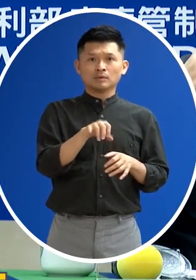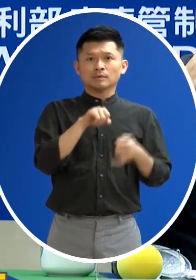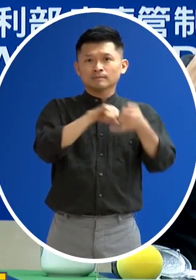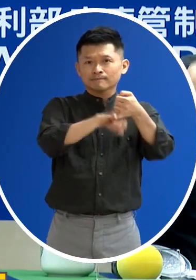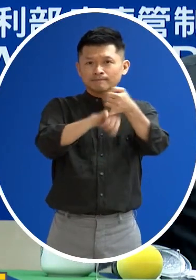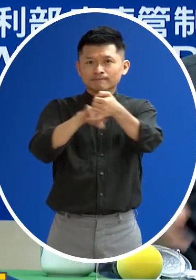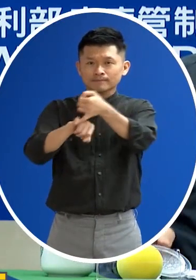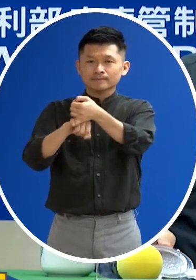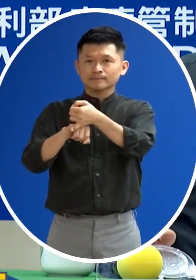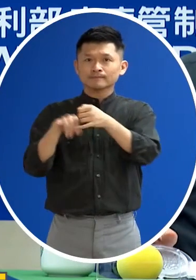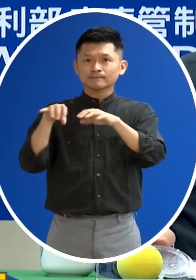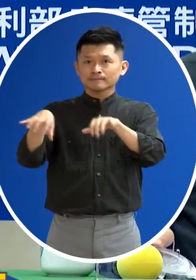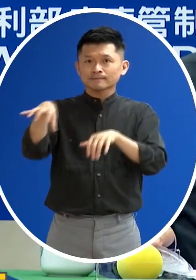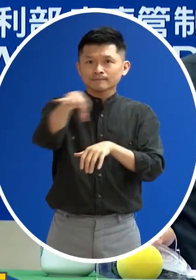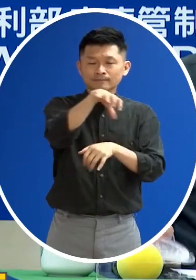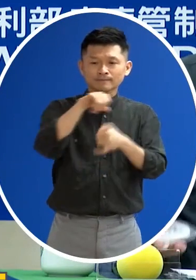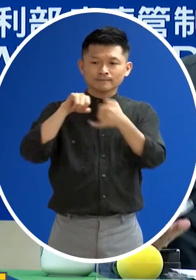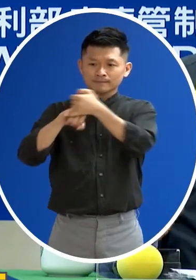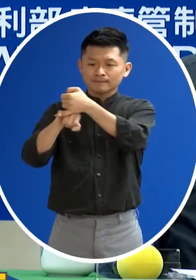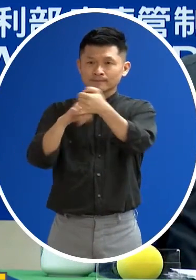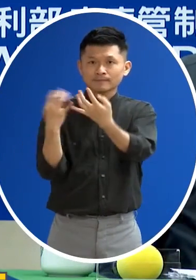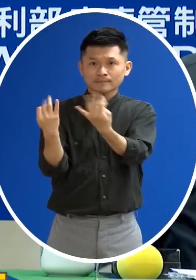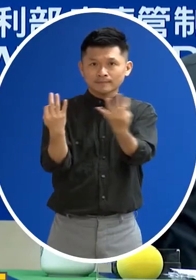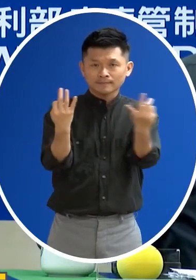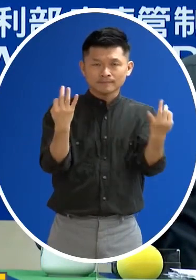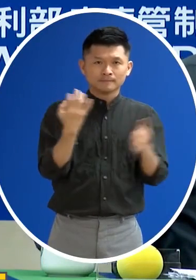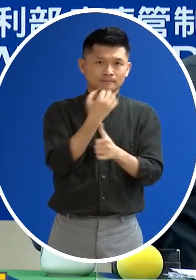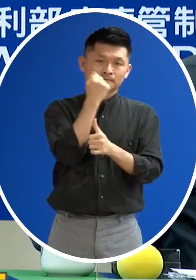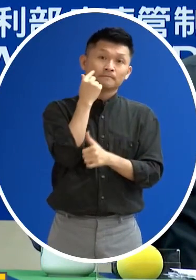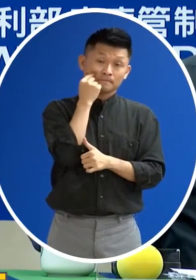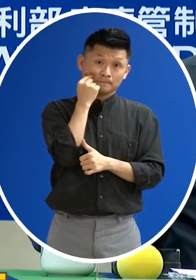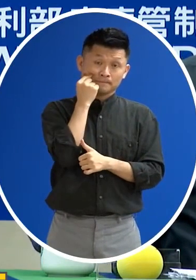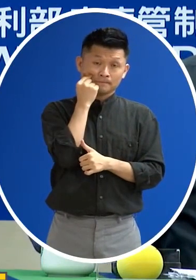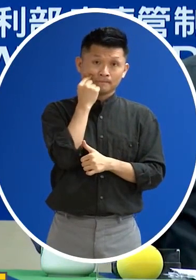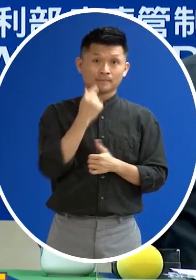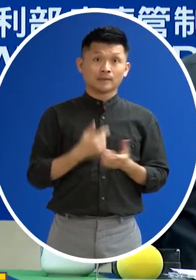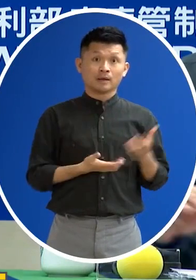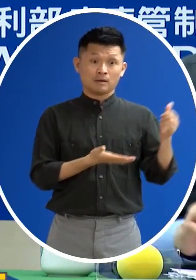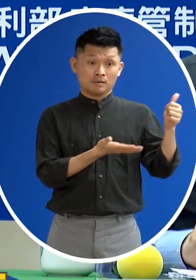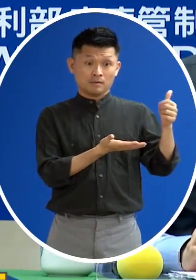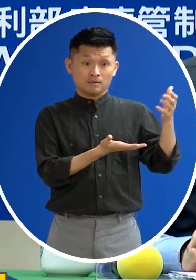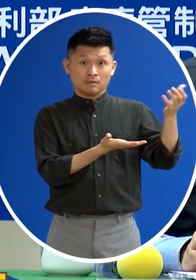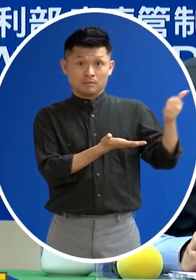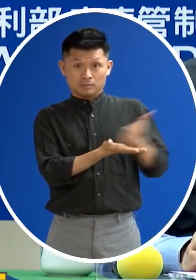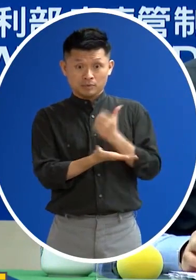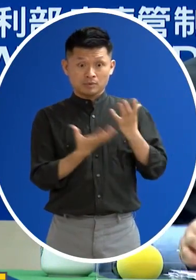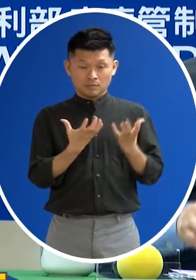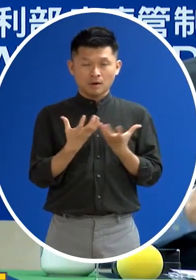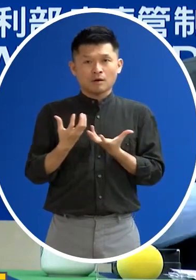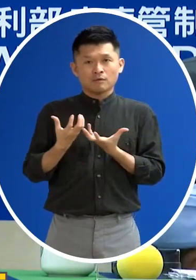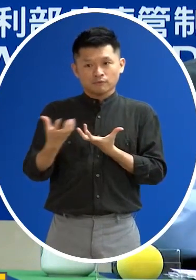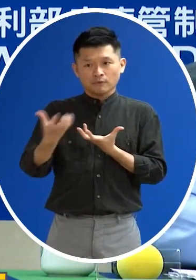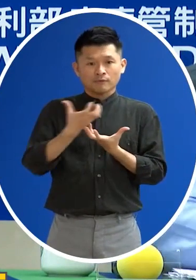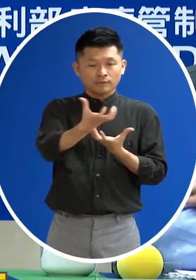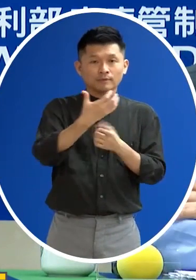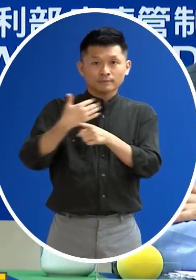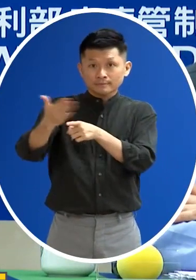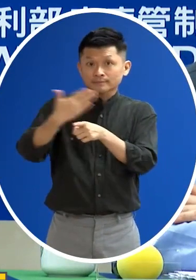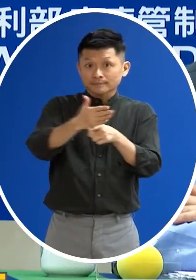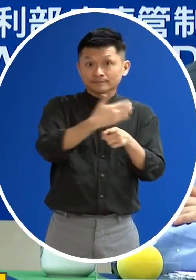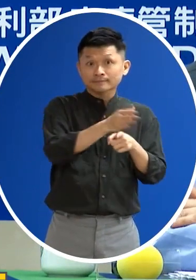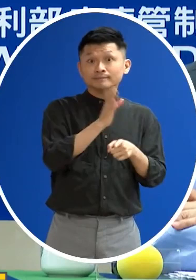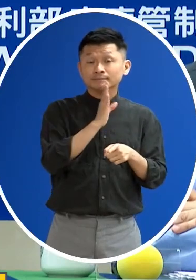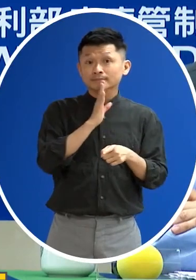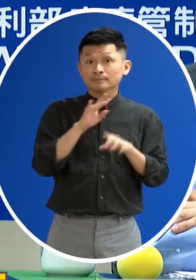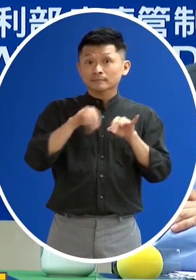底各个地方预约了多少，所以就可能会分一批下去，分两批下去，分三批下去。那地方